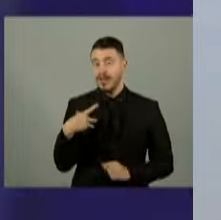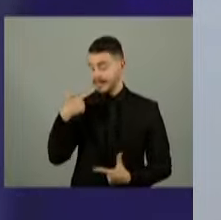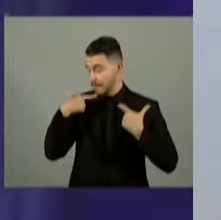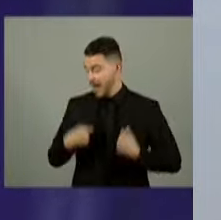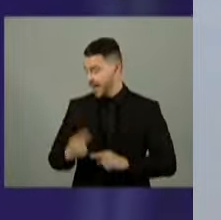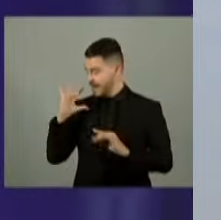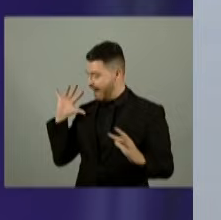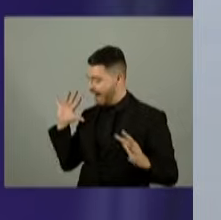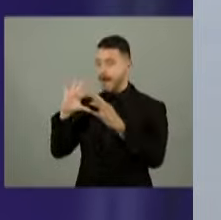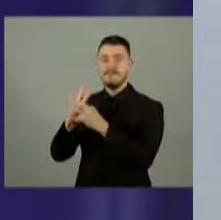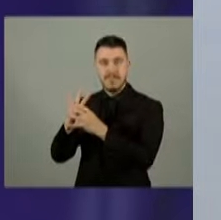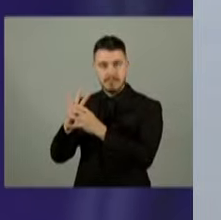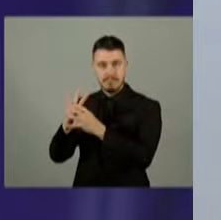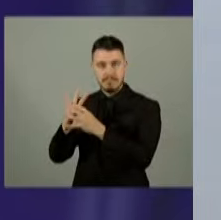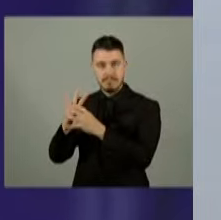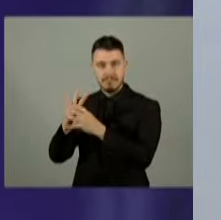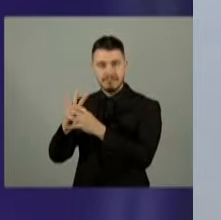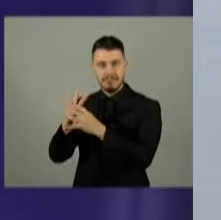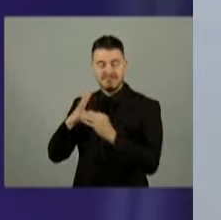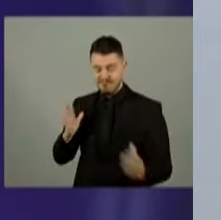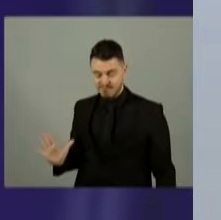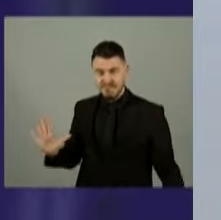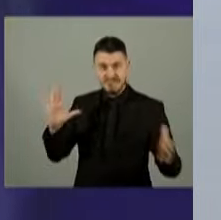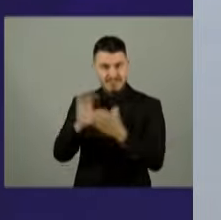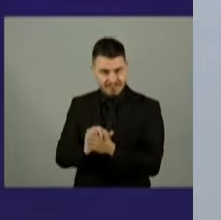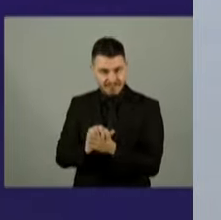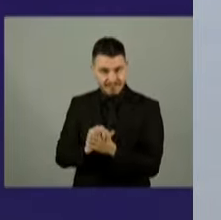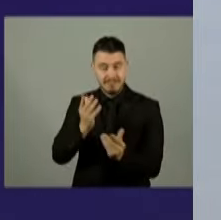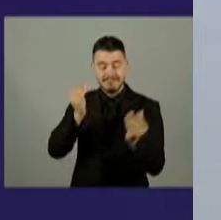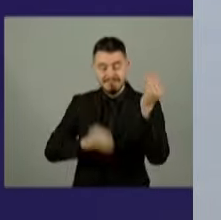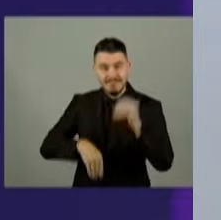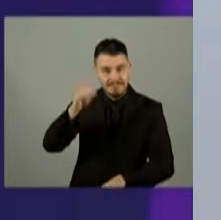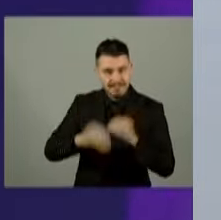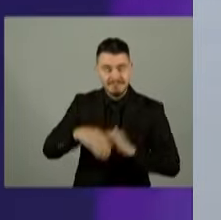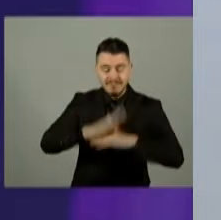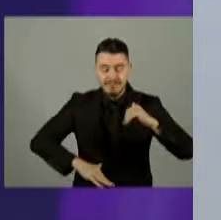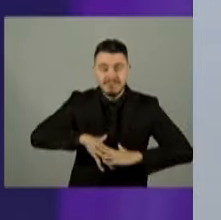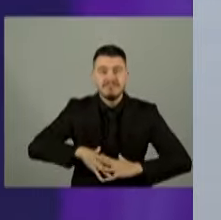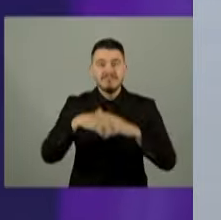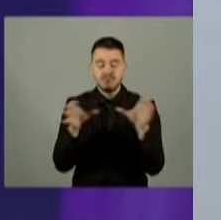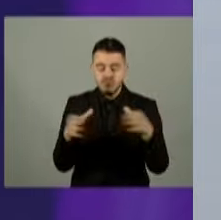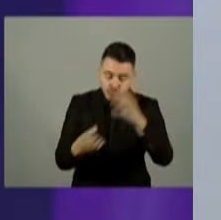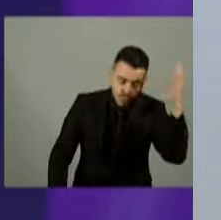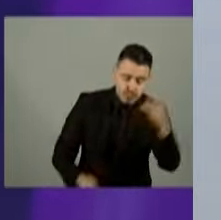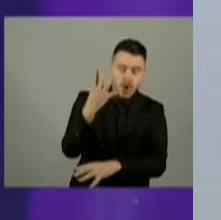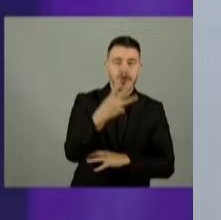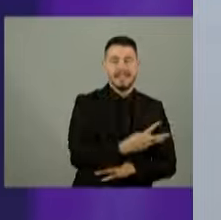συνέδριο? Θεωρητικά το συνέδριο μπορεί να ανατρέψει την πρόταση της Κεντρικής Επιτροπής.